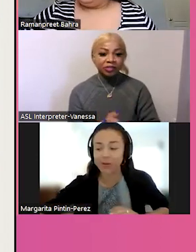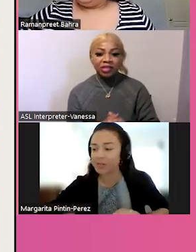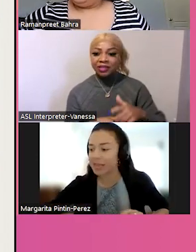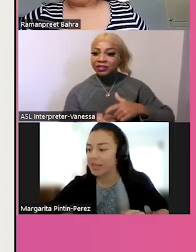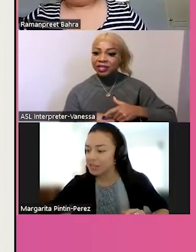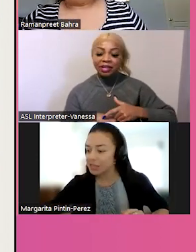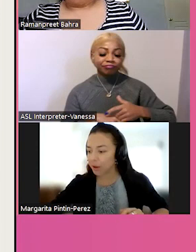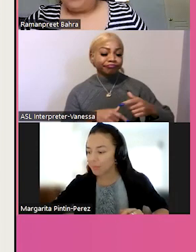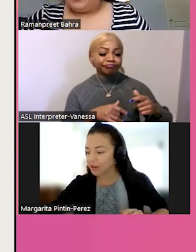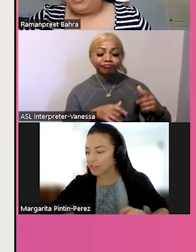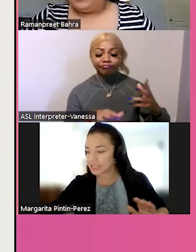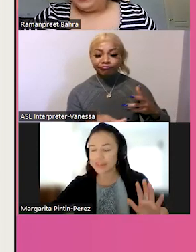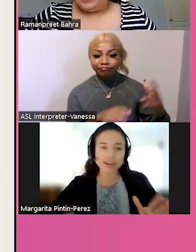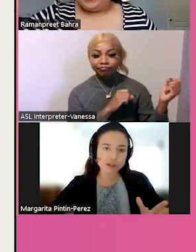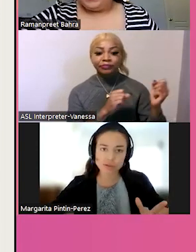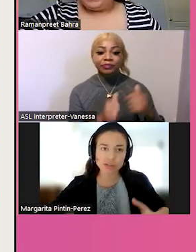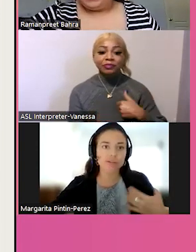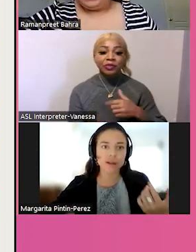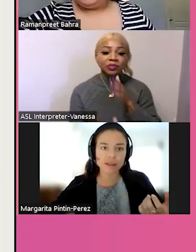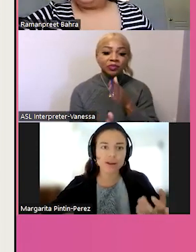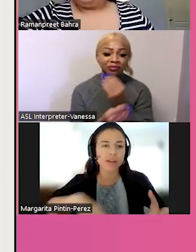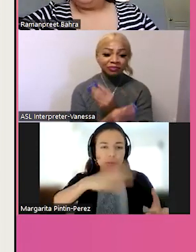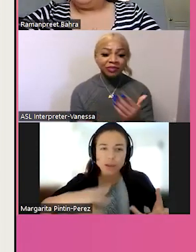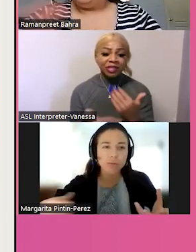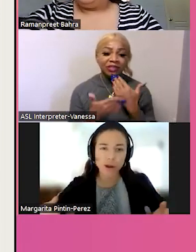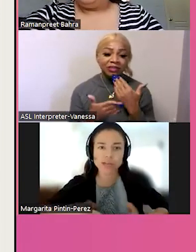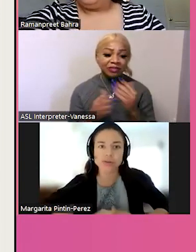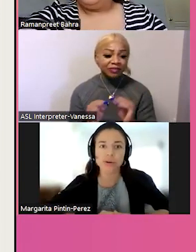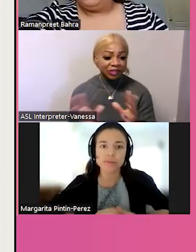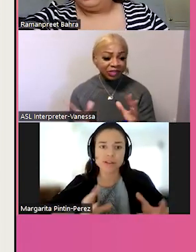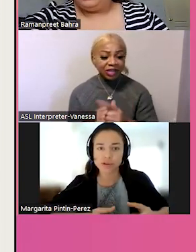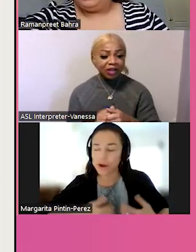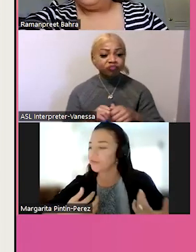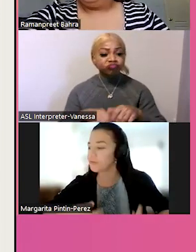positives, donc vraiment, c'est absolument formidable.